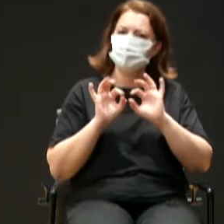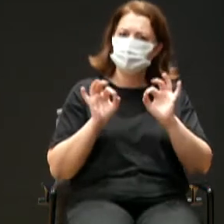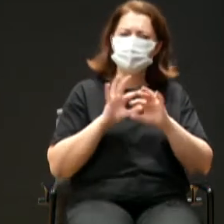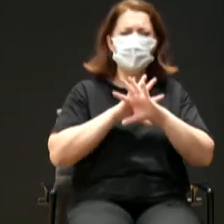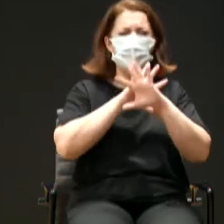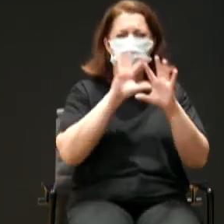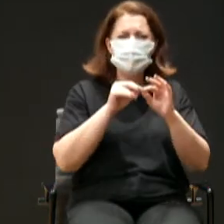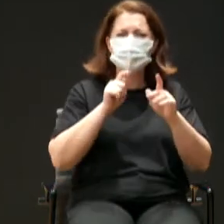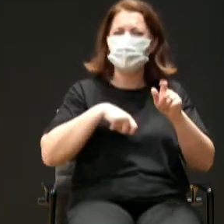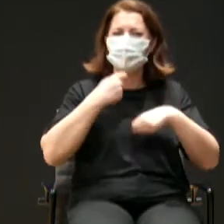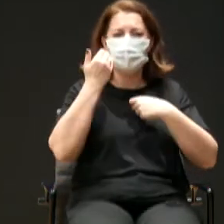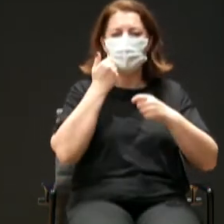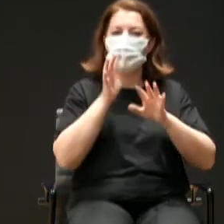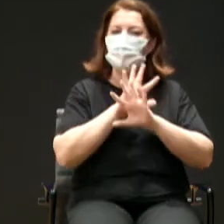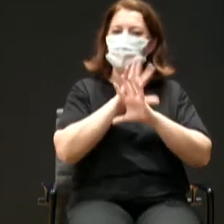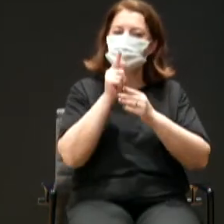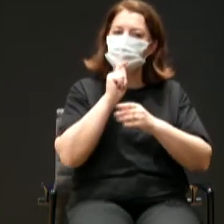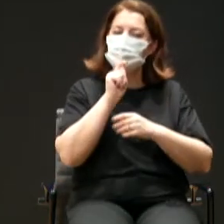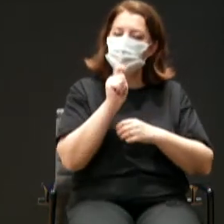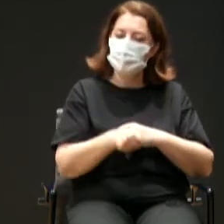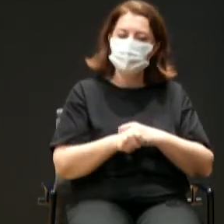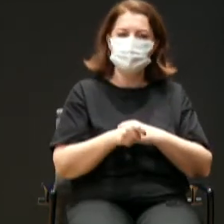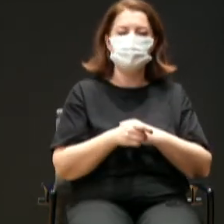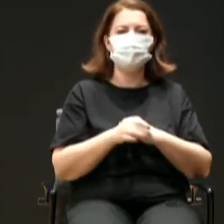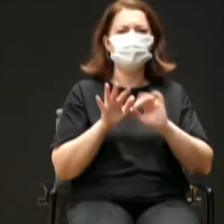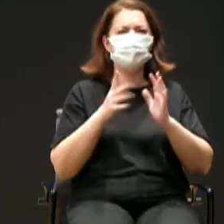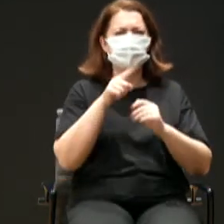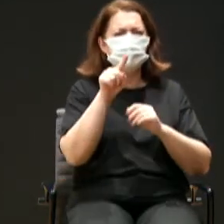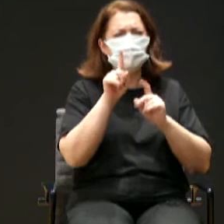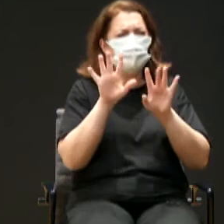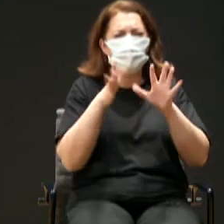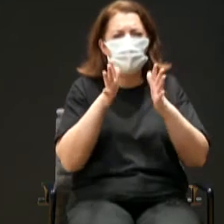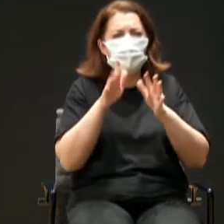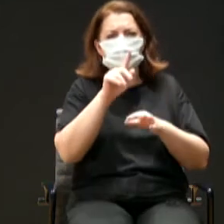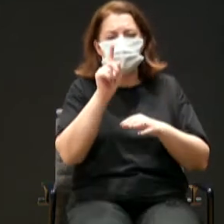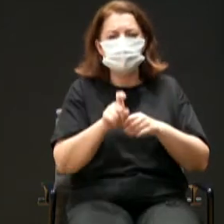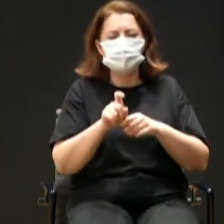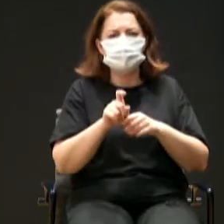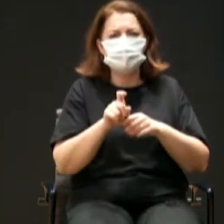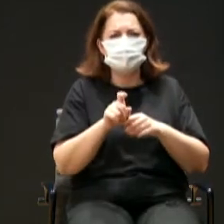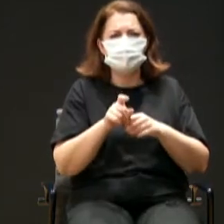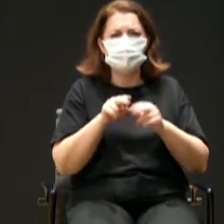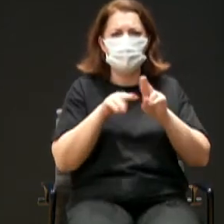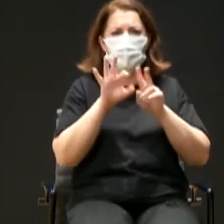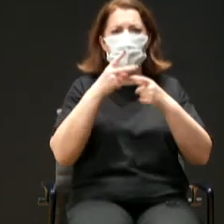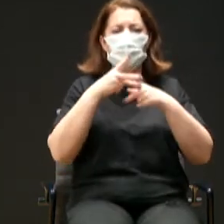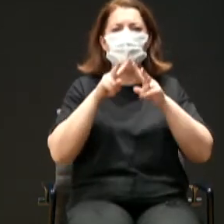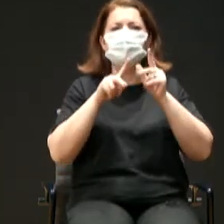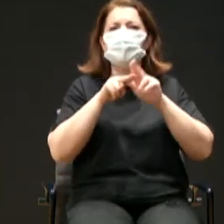Hepsi gerçek. Ya arkadaş tuhaf mısınız siz ya? Kozmik Oto'yu açtıran